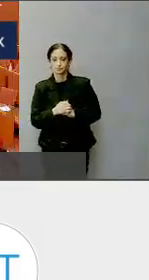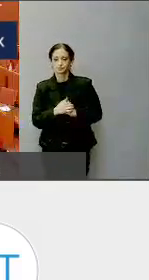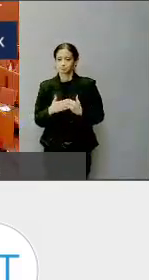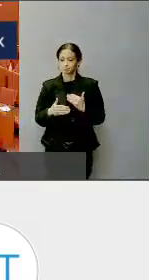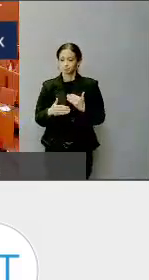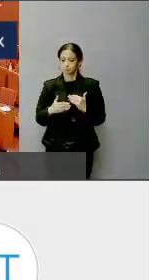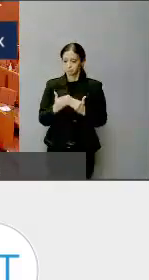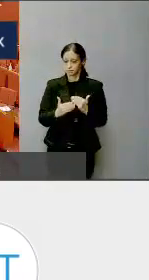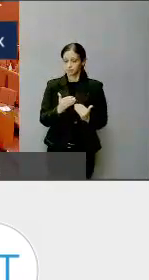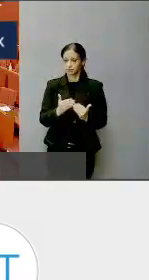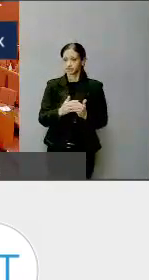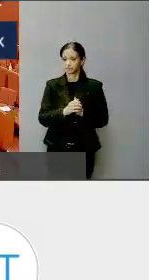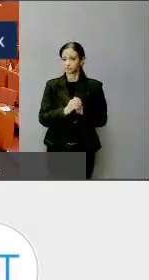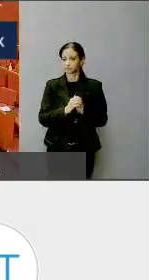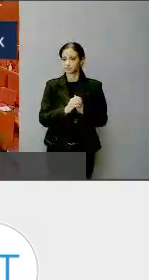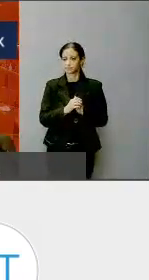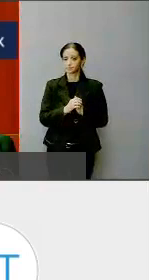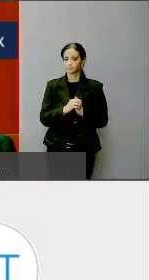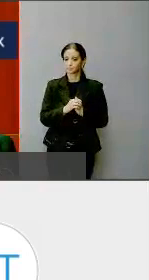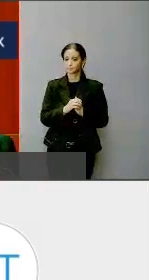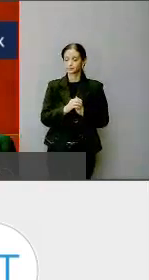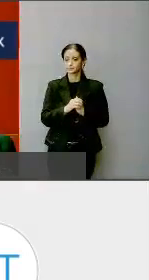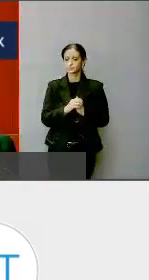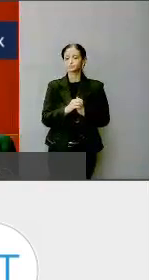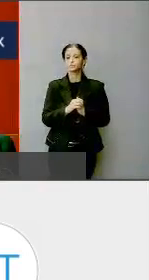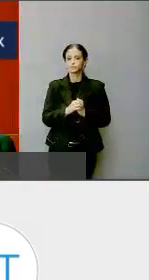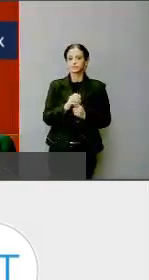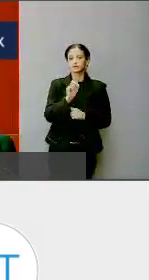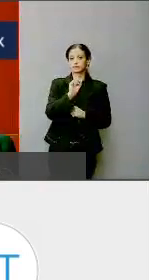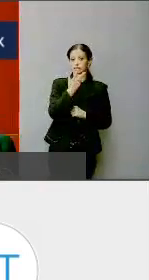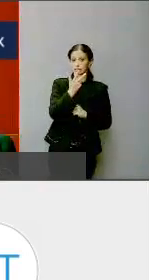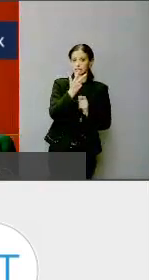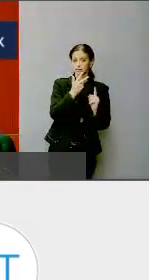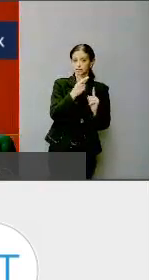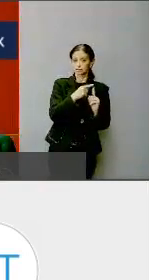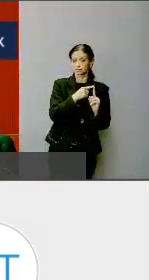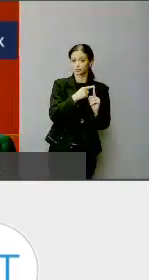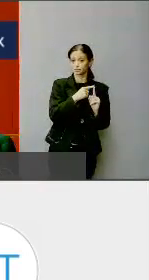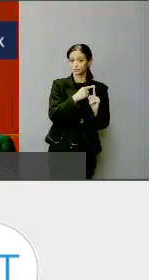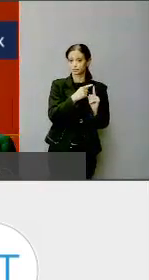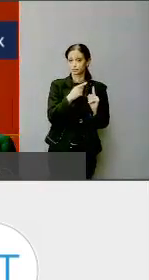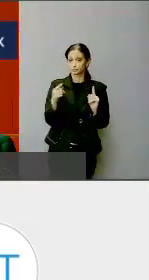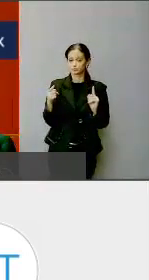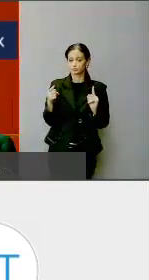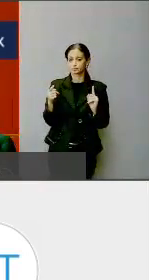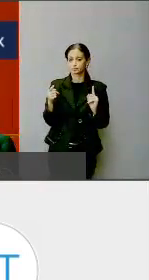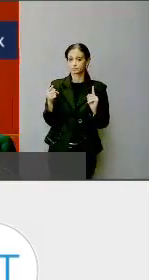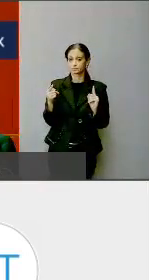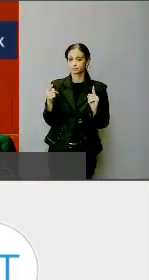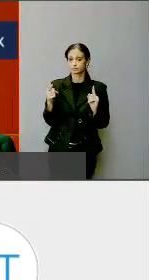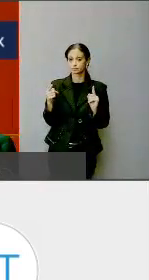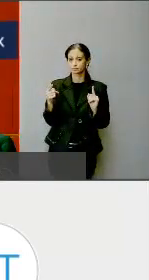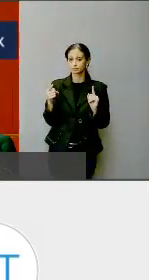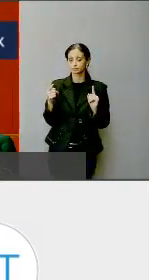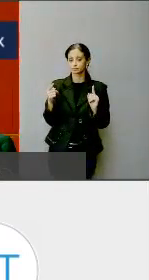avanti dalla 13 alla